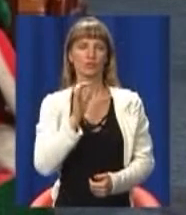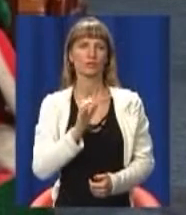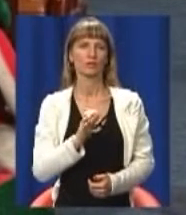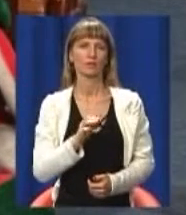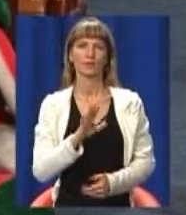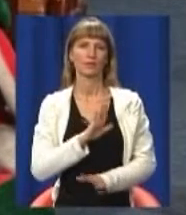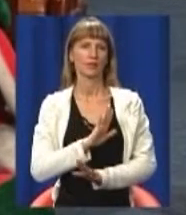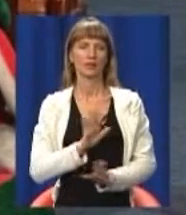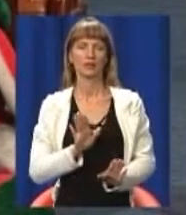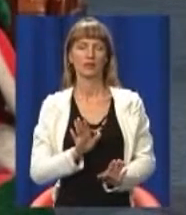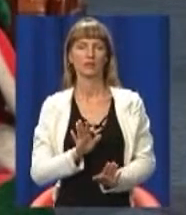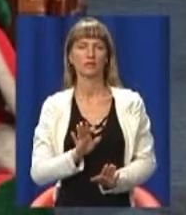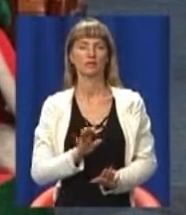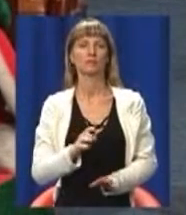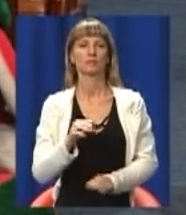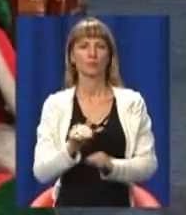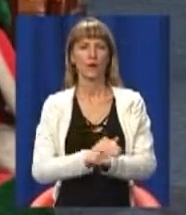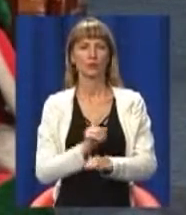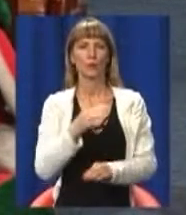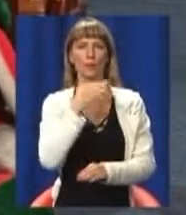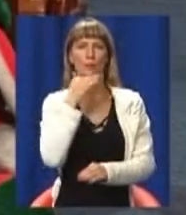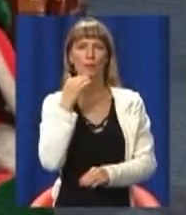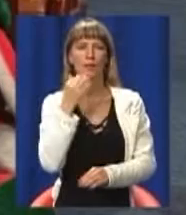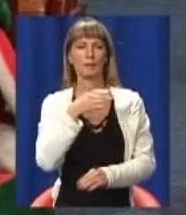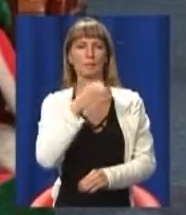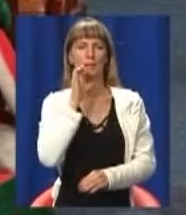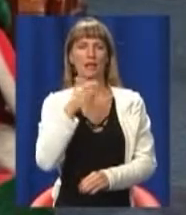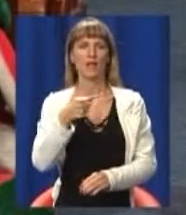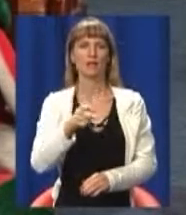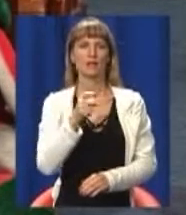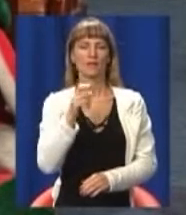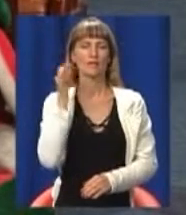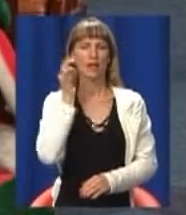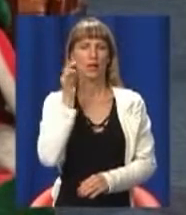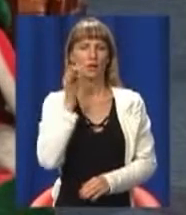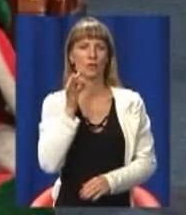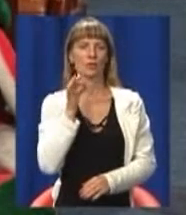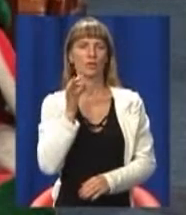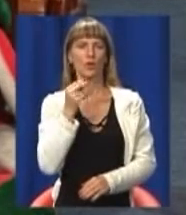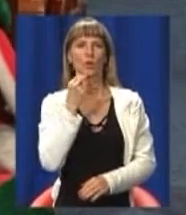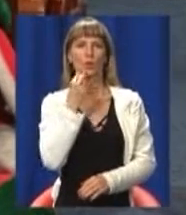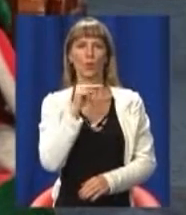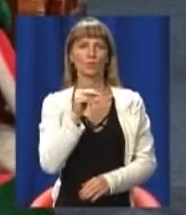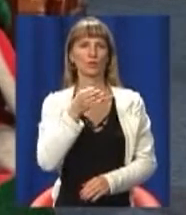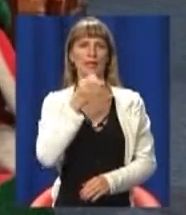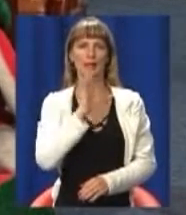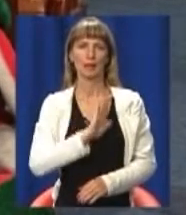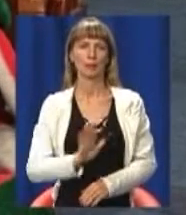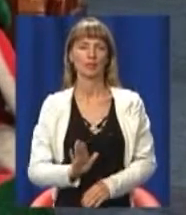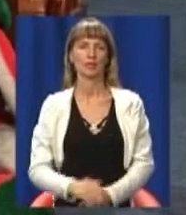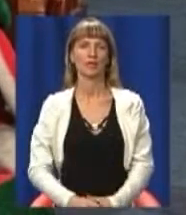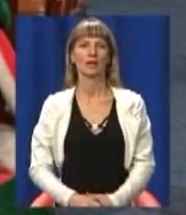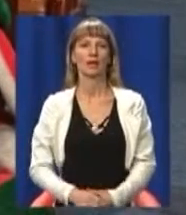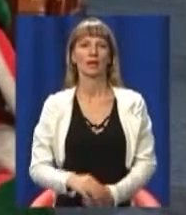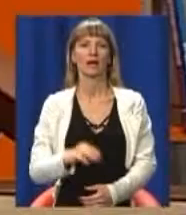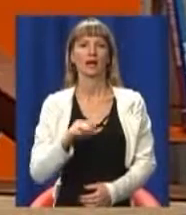Не зовсім. Не зовсім. Ну, молодчинка, тому що багато газованої, особливо солодкої води, ну, краще не пити.